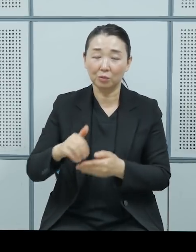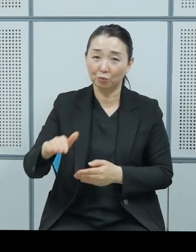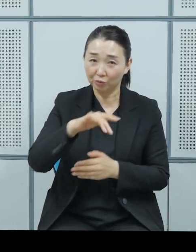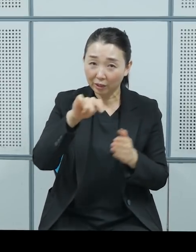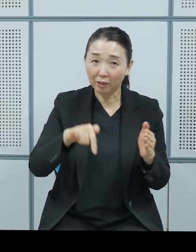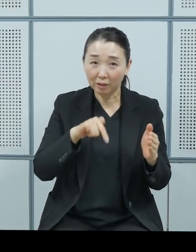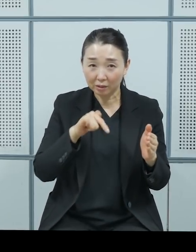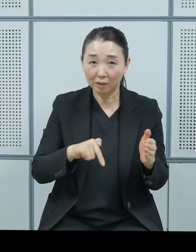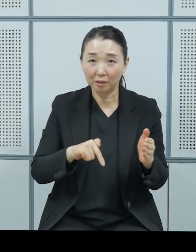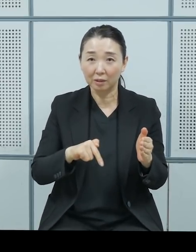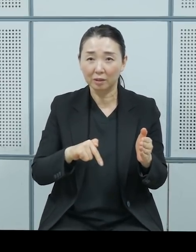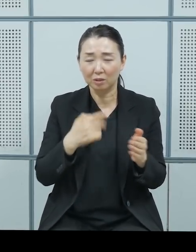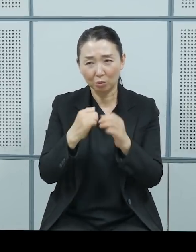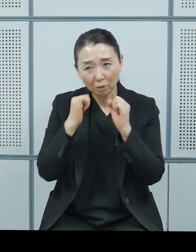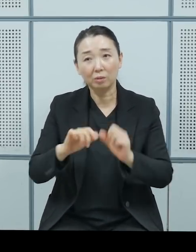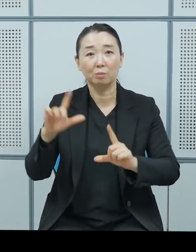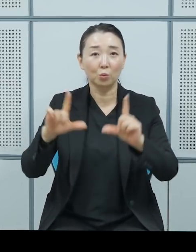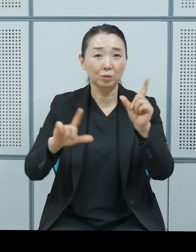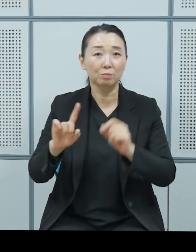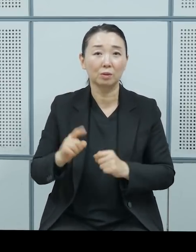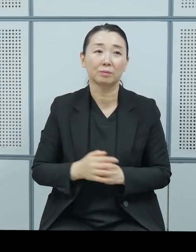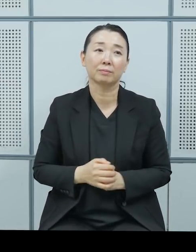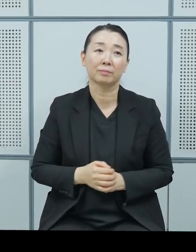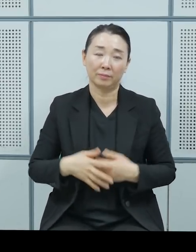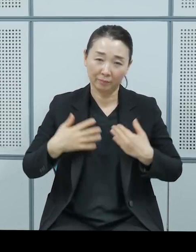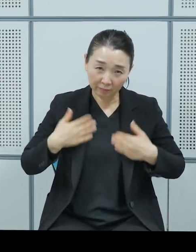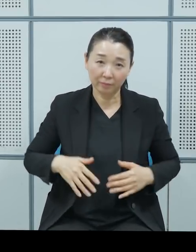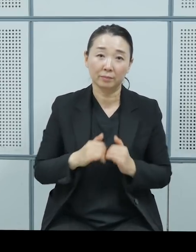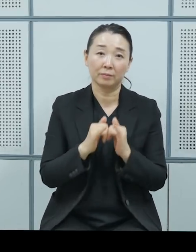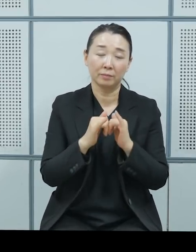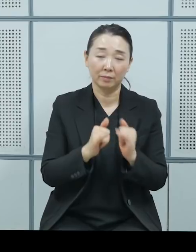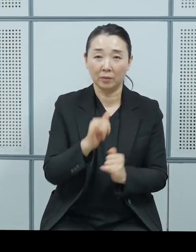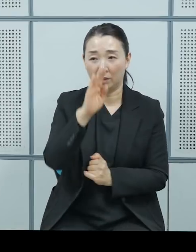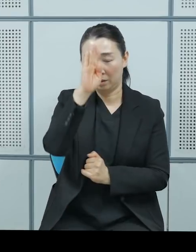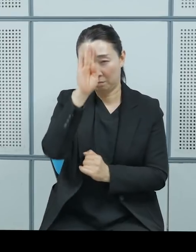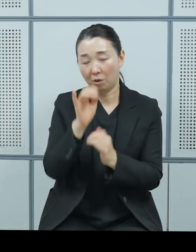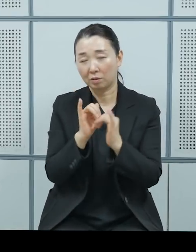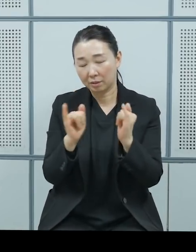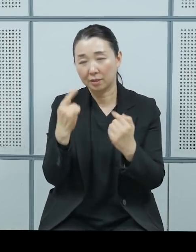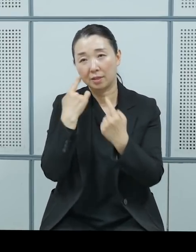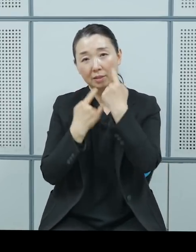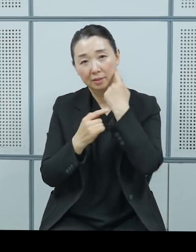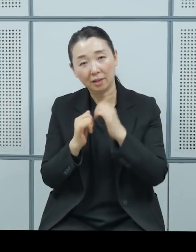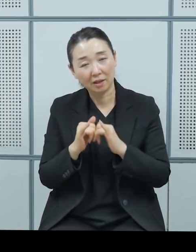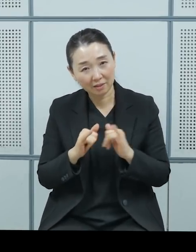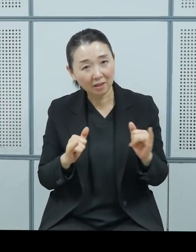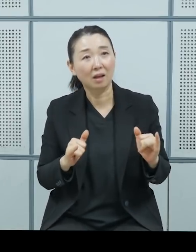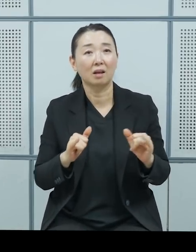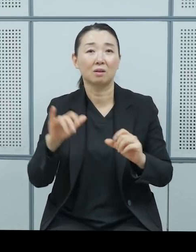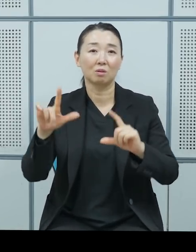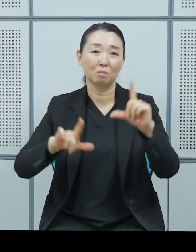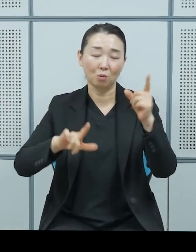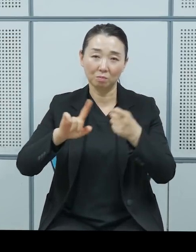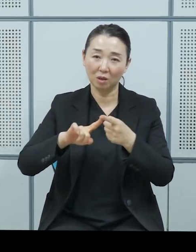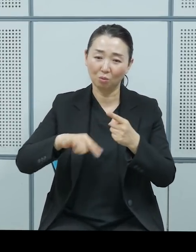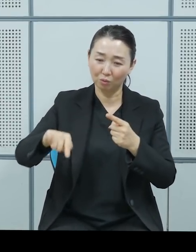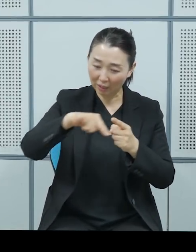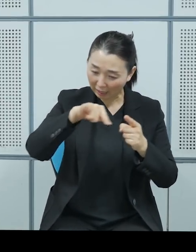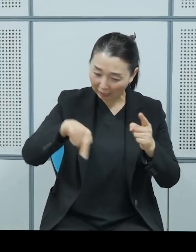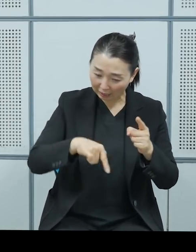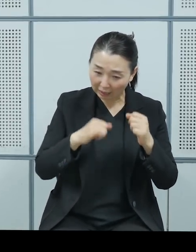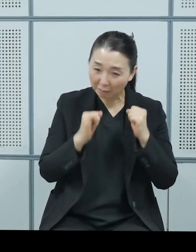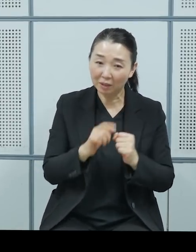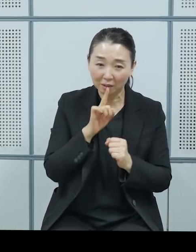안에 현존하시는 모습은 약한 자, 병든 자, 상한 자 그런 모습으로 우리 가운데